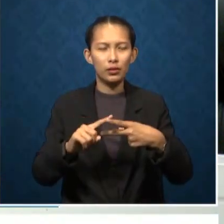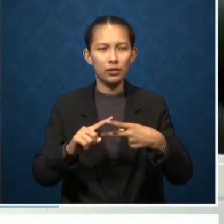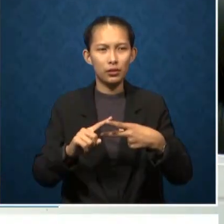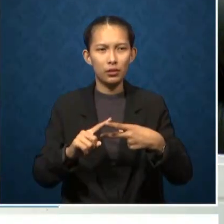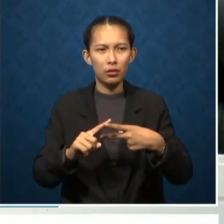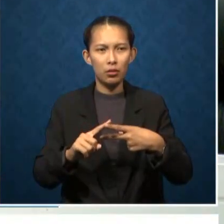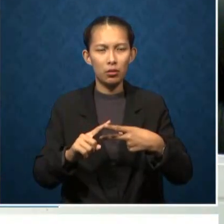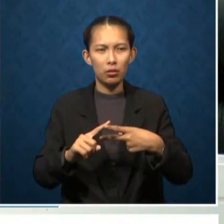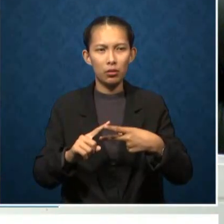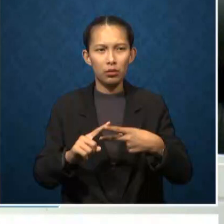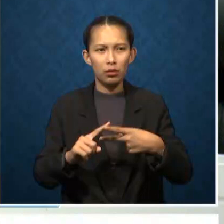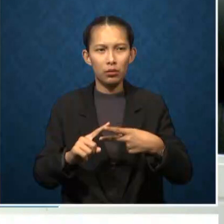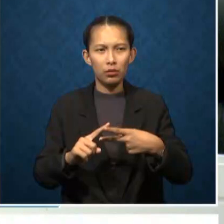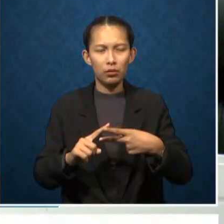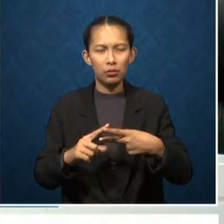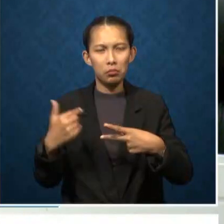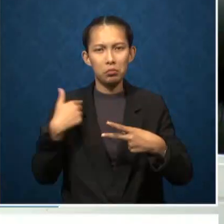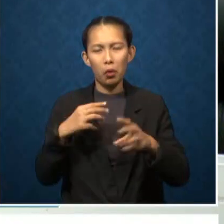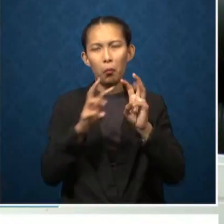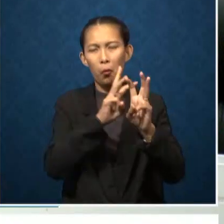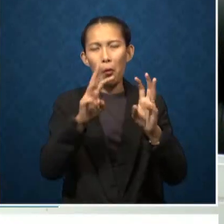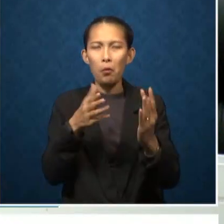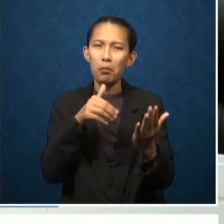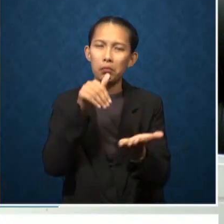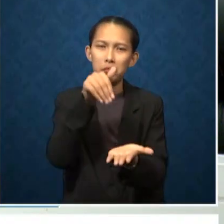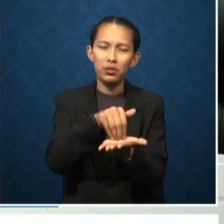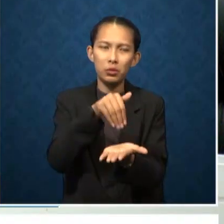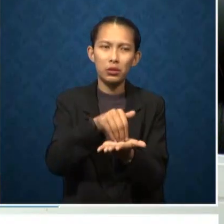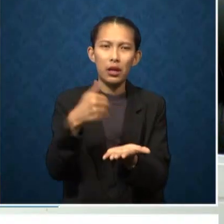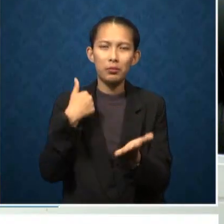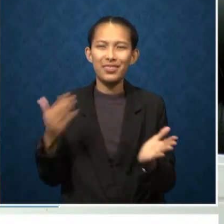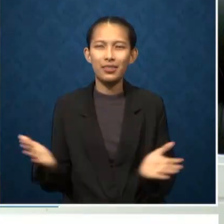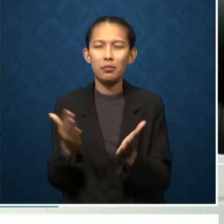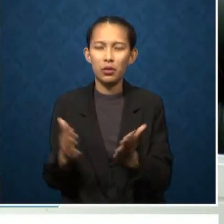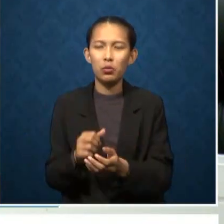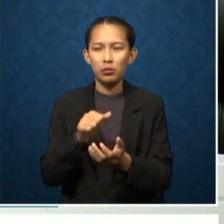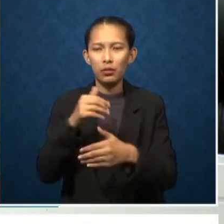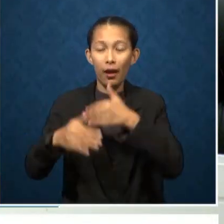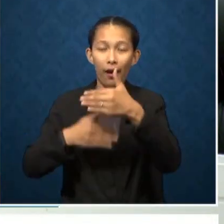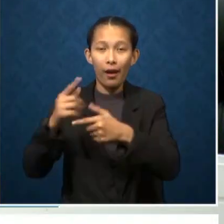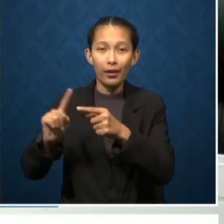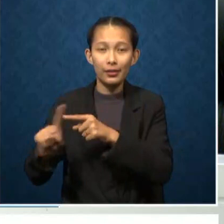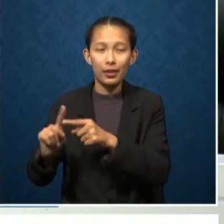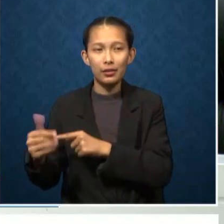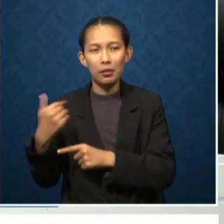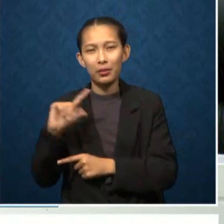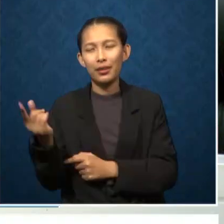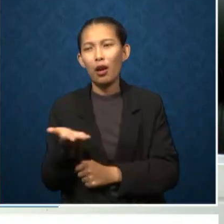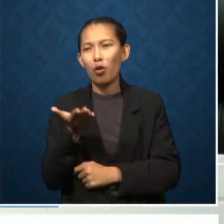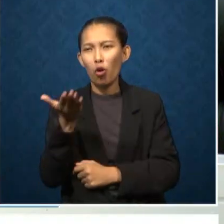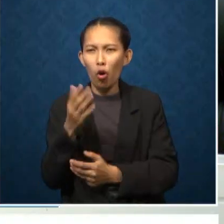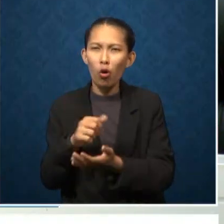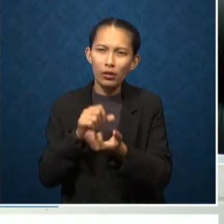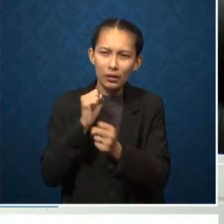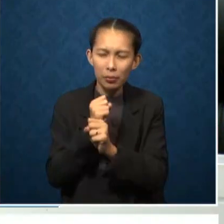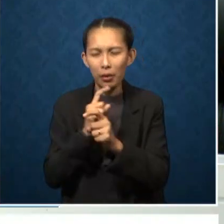ก็คือเป็นพอร์ทัลหรือแพลตฟอร์มกลางเพื่อสนับสนุนภาคธุรกิจนะคะในการขออนุมัติขออนุญาต